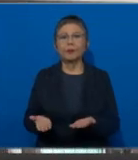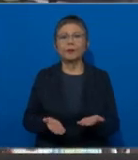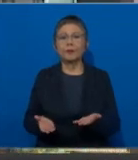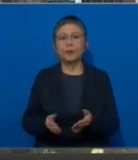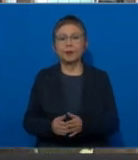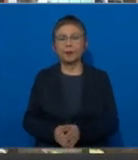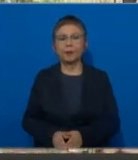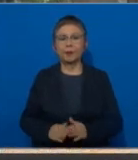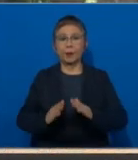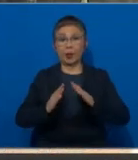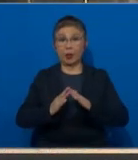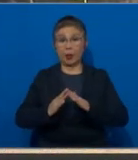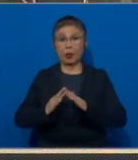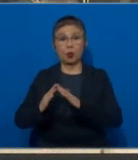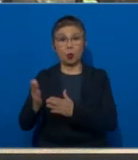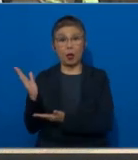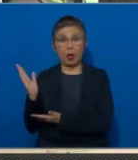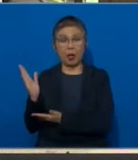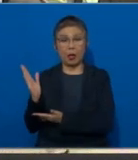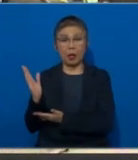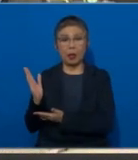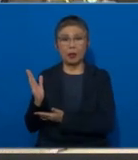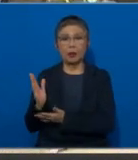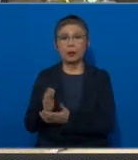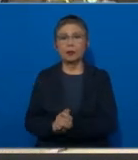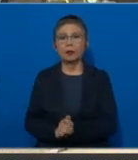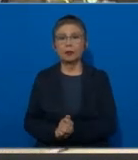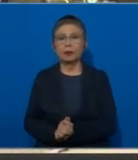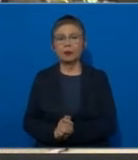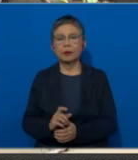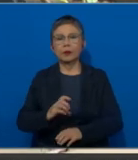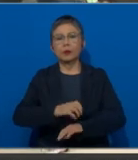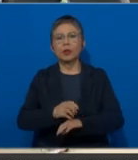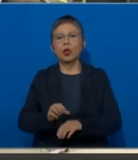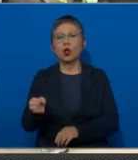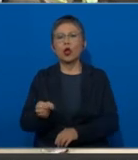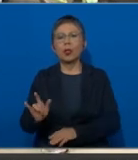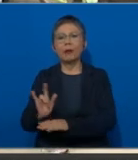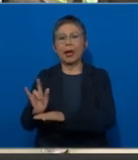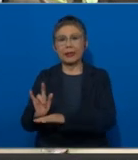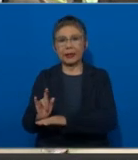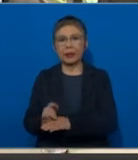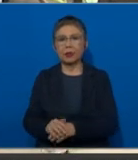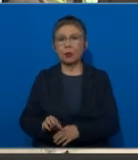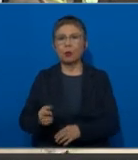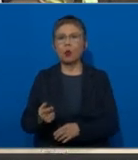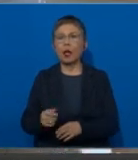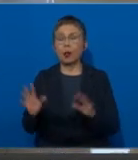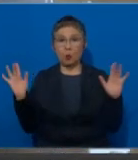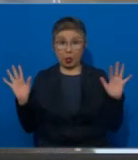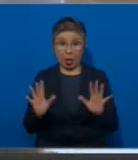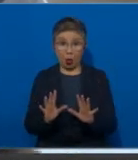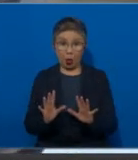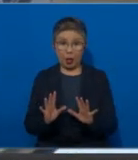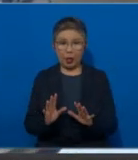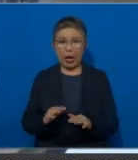Rumah di RT 04 RW 04 Kelurahan Mustika Sari Kecamatan Mustika Jaya Kota Bekasi ini sudah mulai ramai.